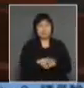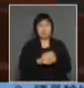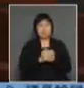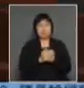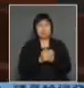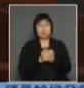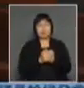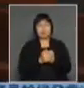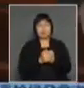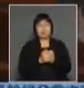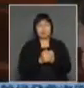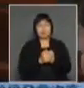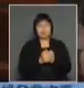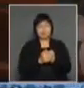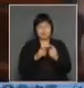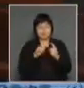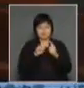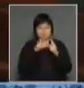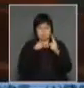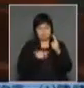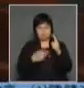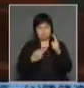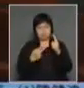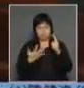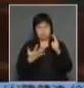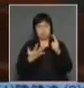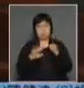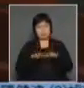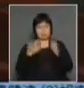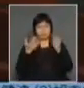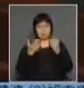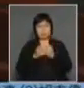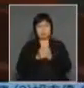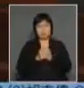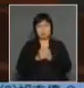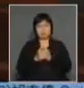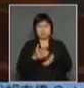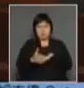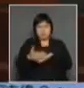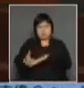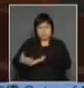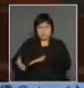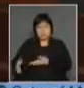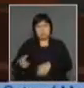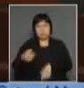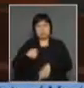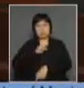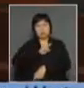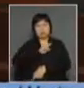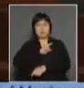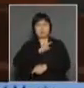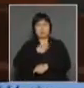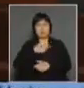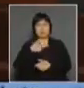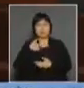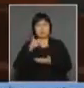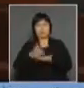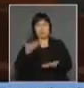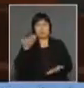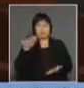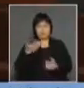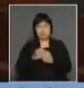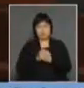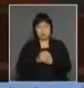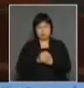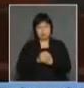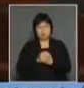從11月25日開始嗰啲清場行動，我本人咧就唔喺現場啦，亦都我